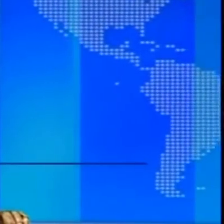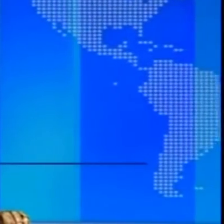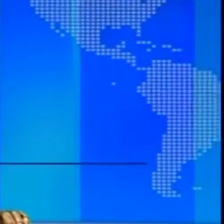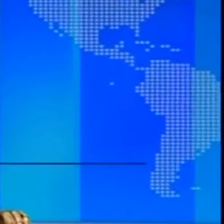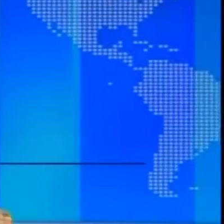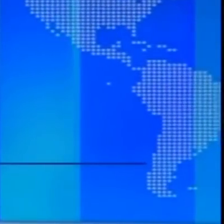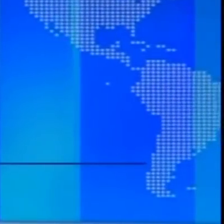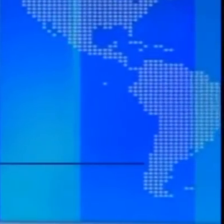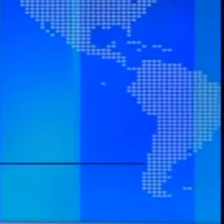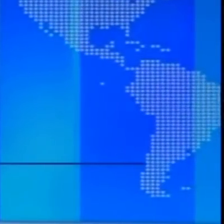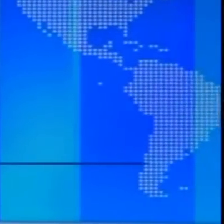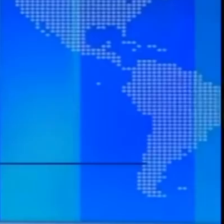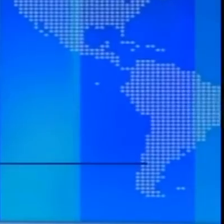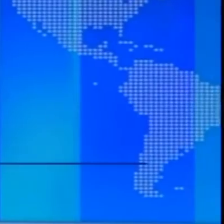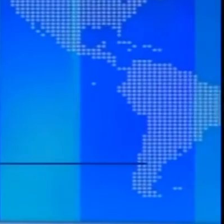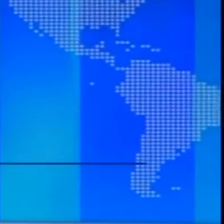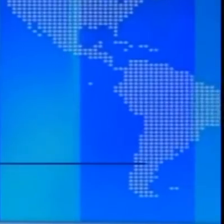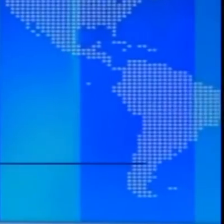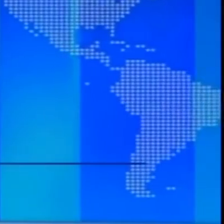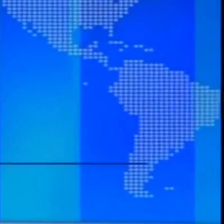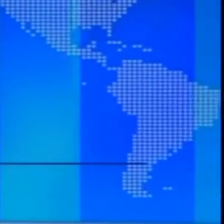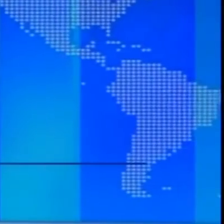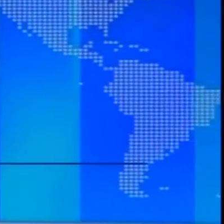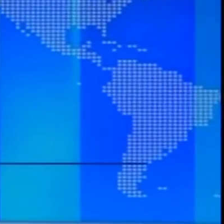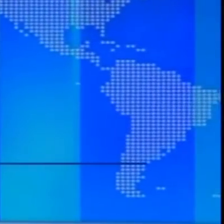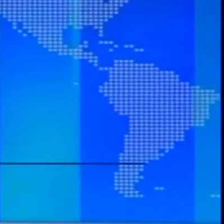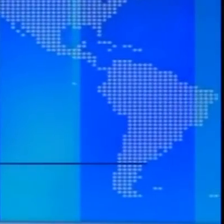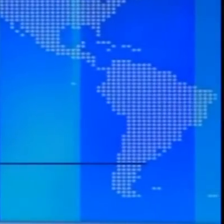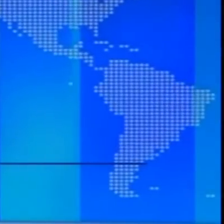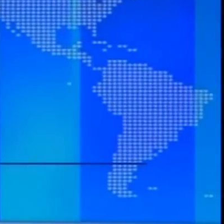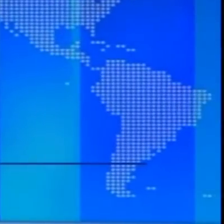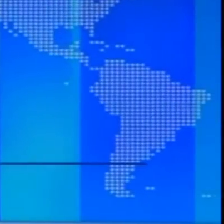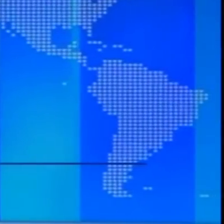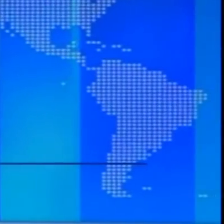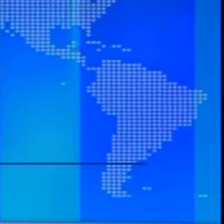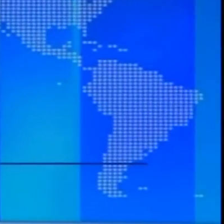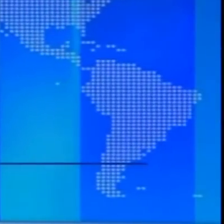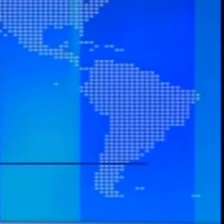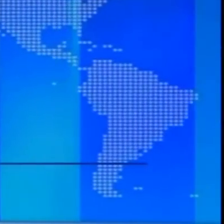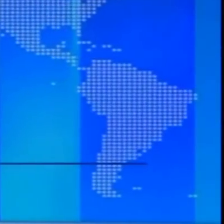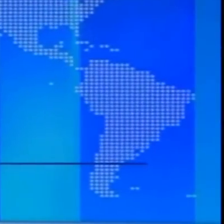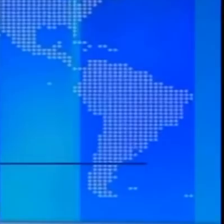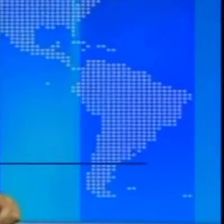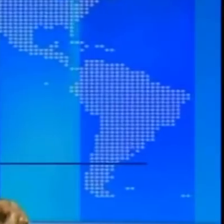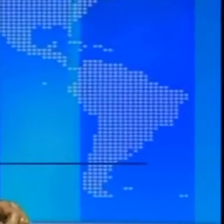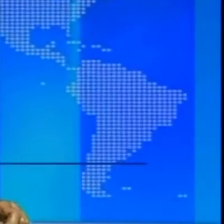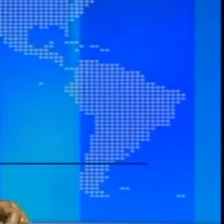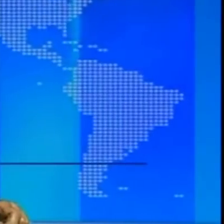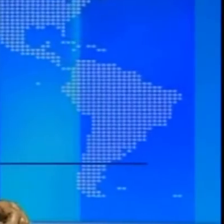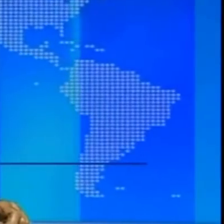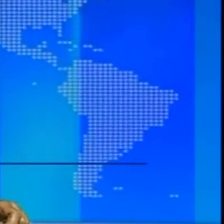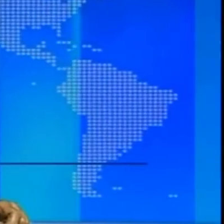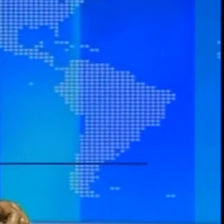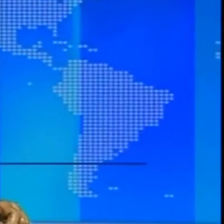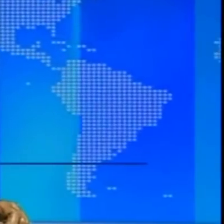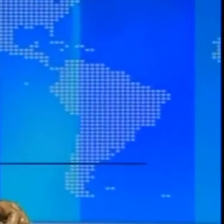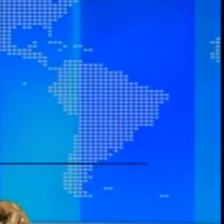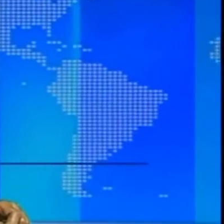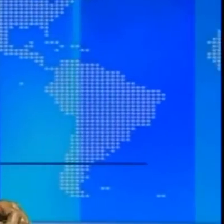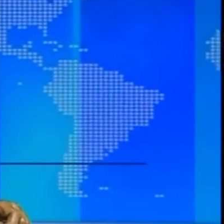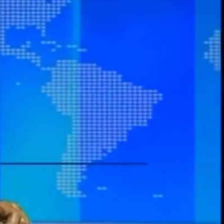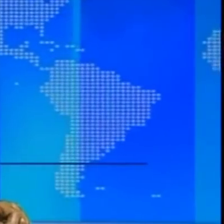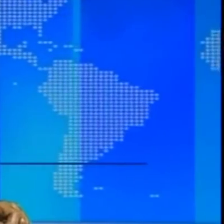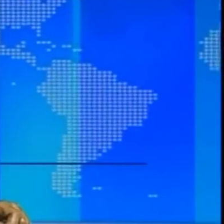mardi 2 mars 2022. Cette situation lourde des conséquences sur l'économie du pays et le fonctionnement de